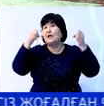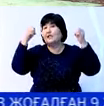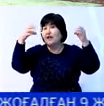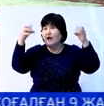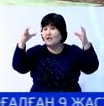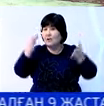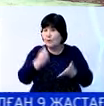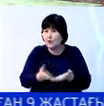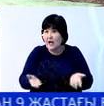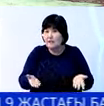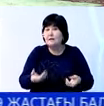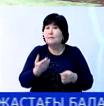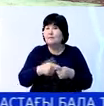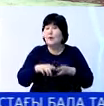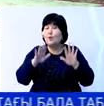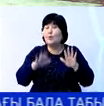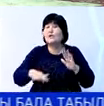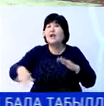орнады,